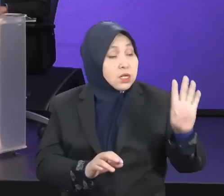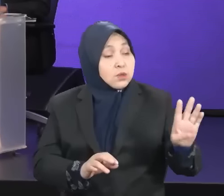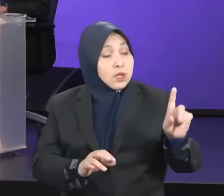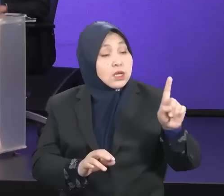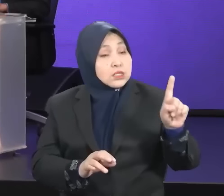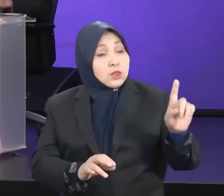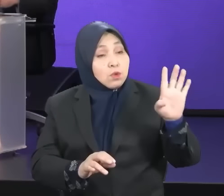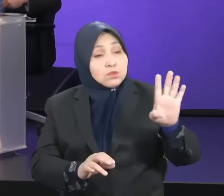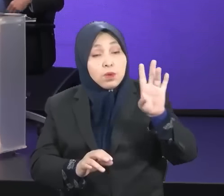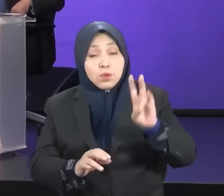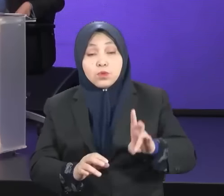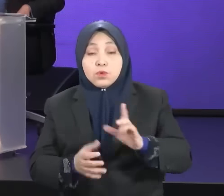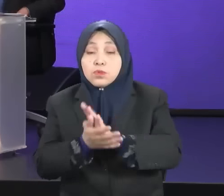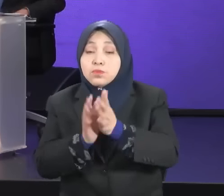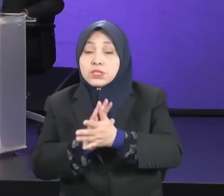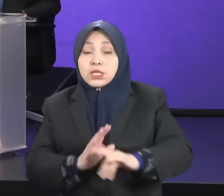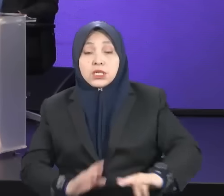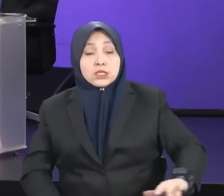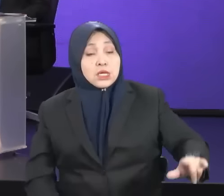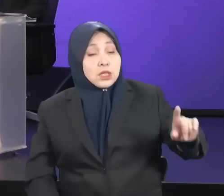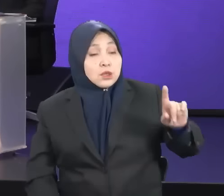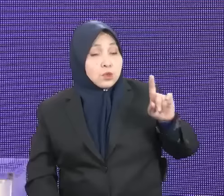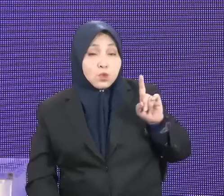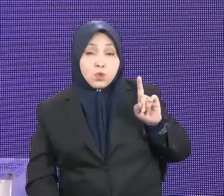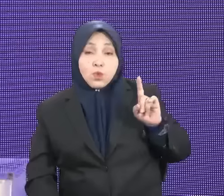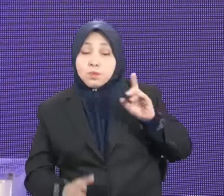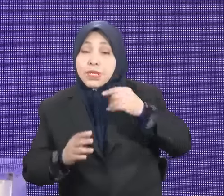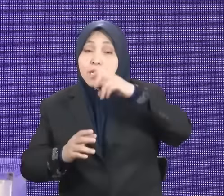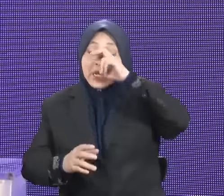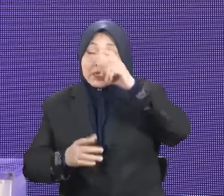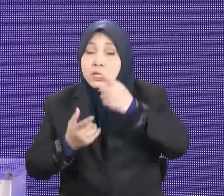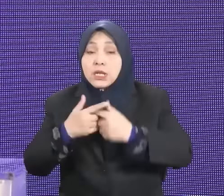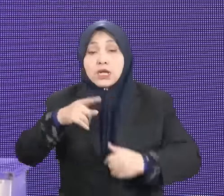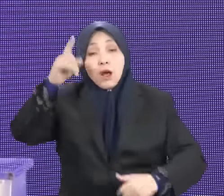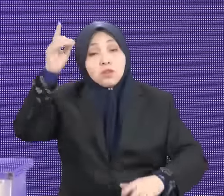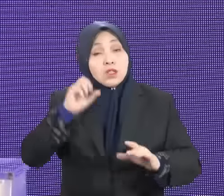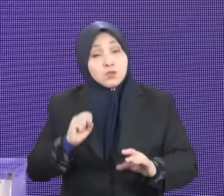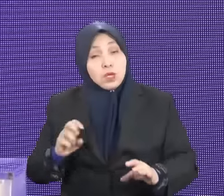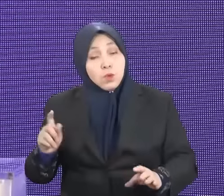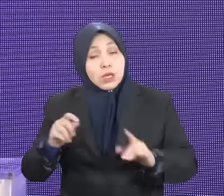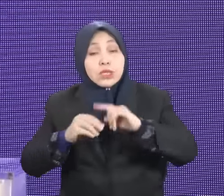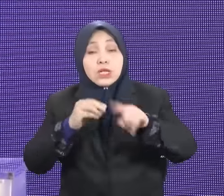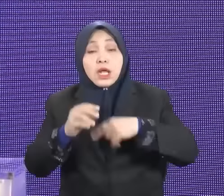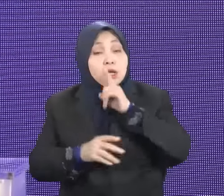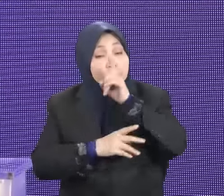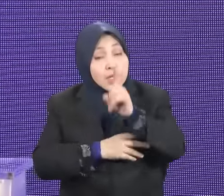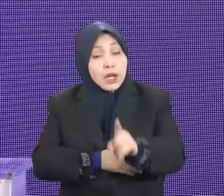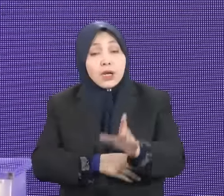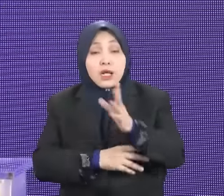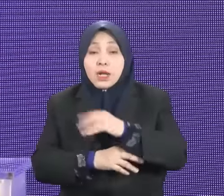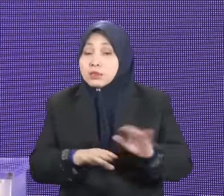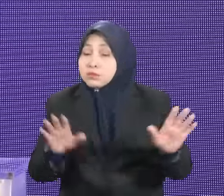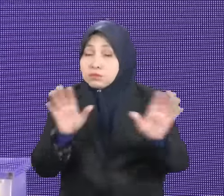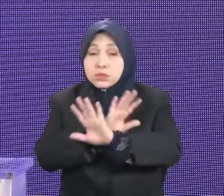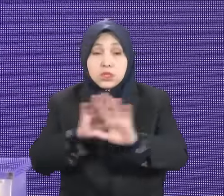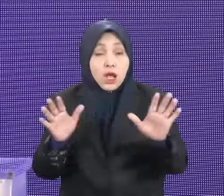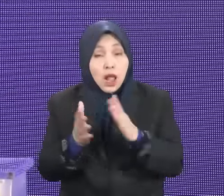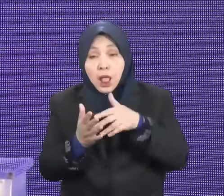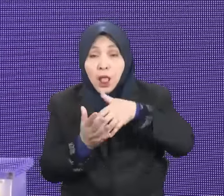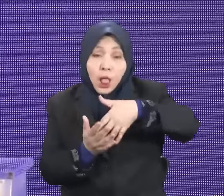sebagai satu satu penegasan daripada Allah Subhanahu Wa Ta'ala tentang kebenaran dan Jangan goyah